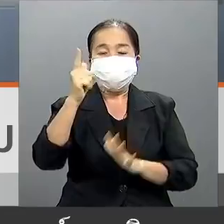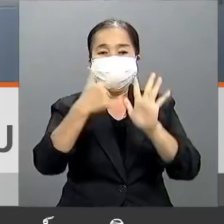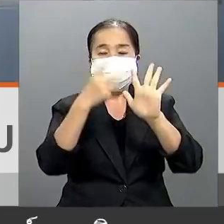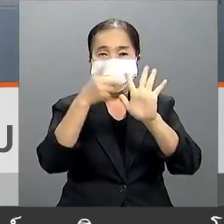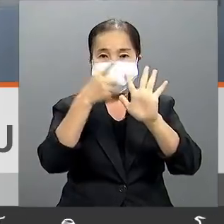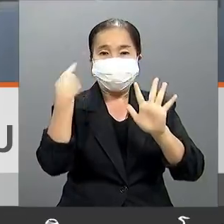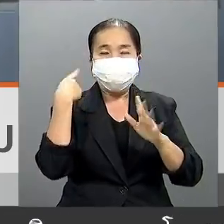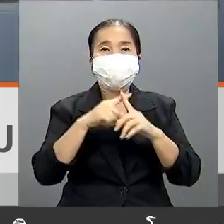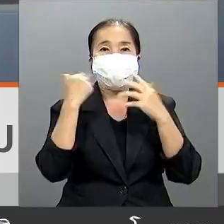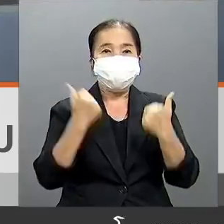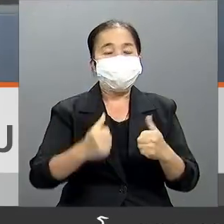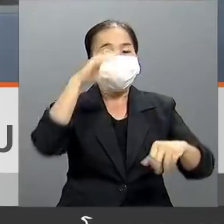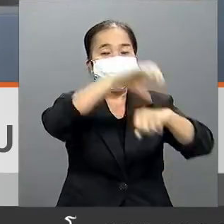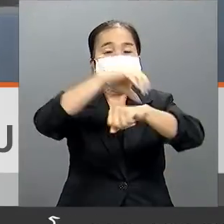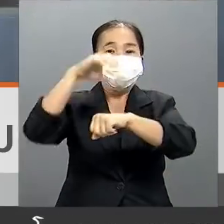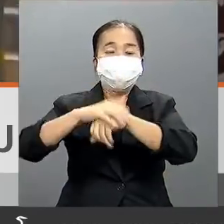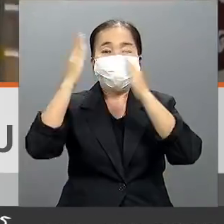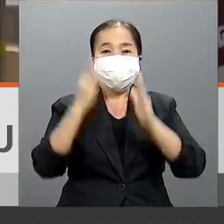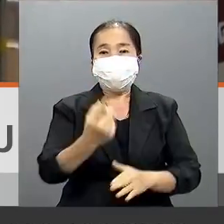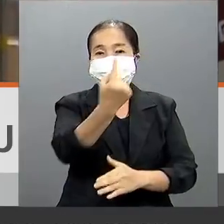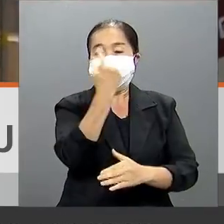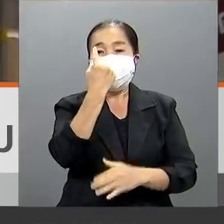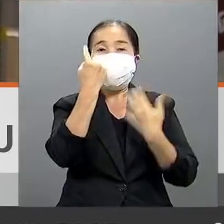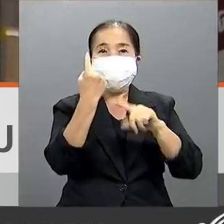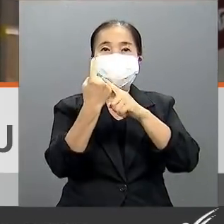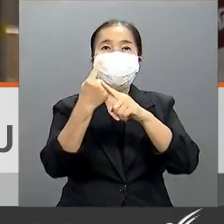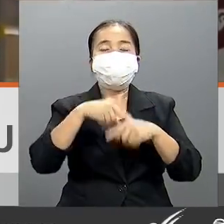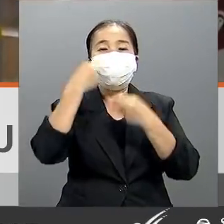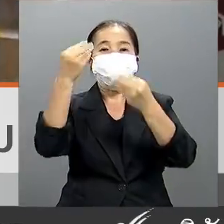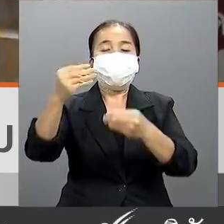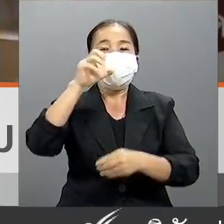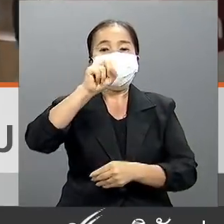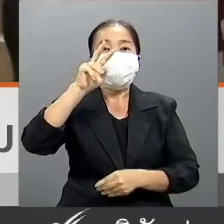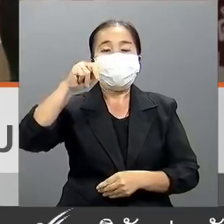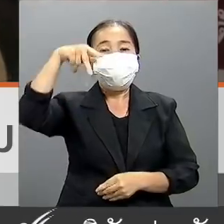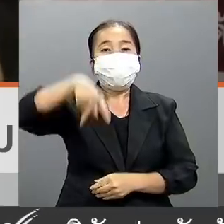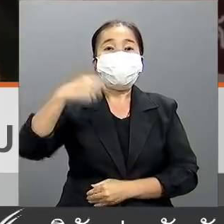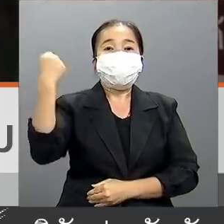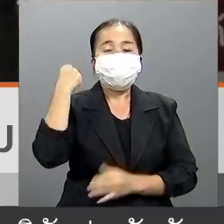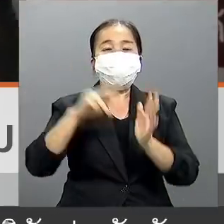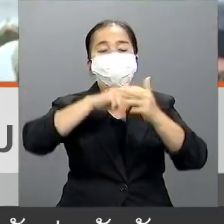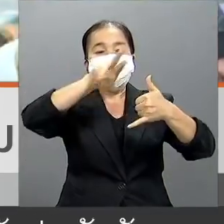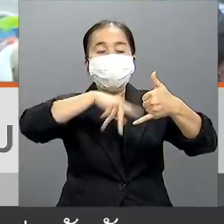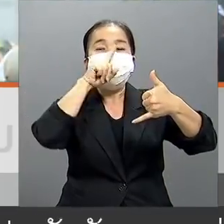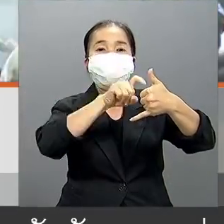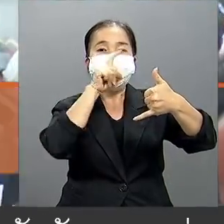ผู้ชุมนุมได้1คนแล้วก็นำส่งสน.พหลโยธินเพื่อทำการสอบสวนดำเนินคดีนะครับ